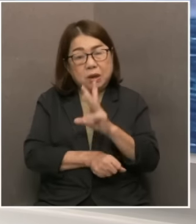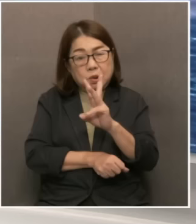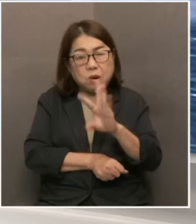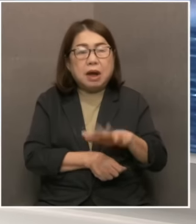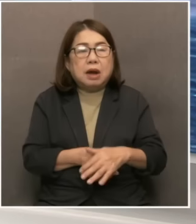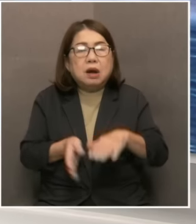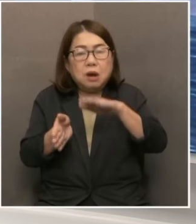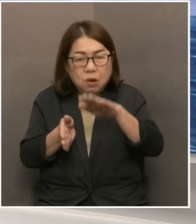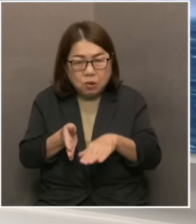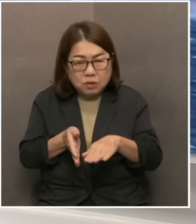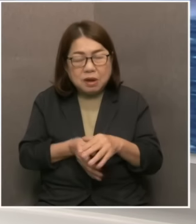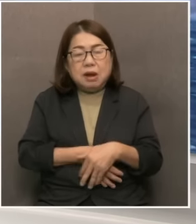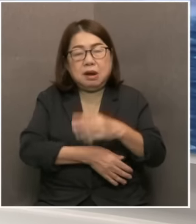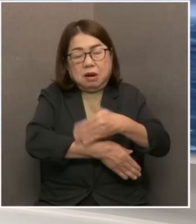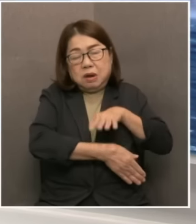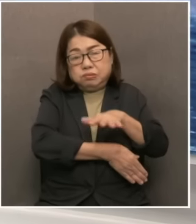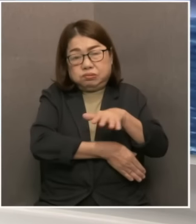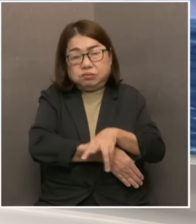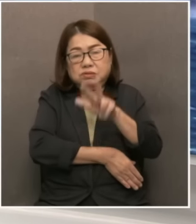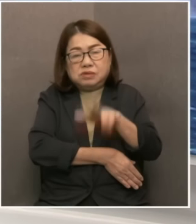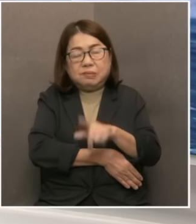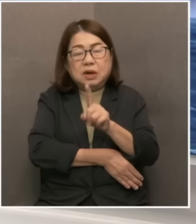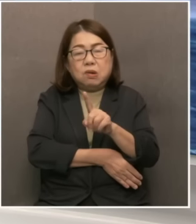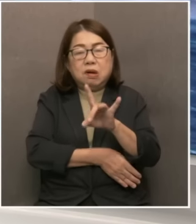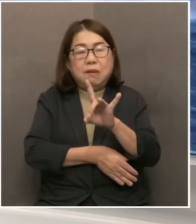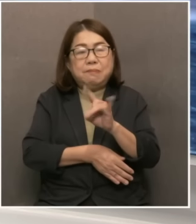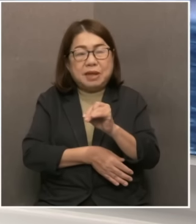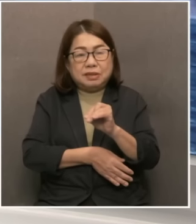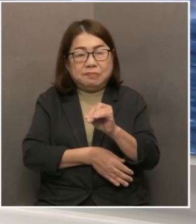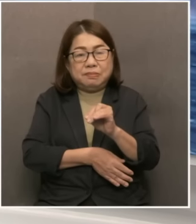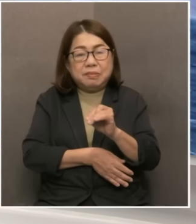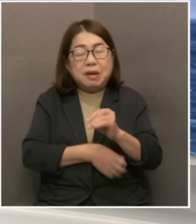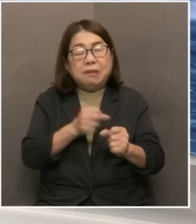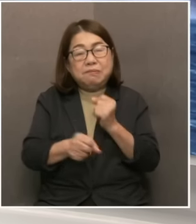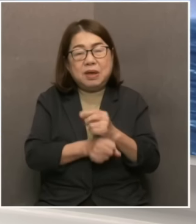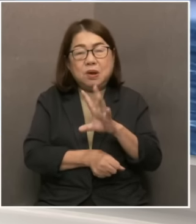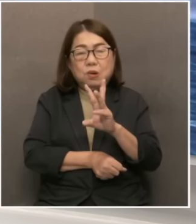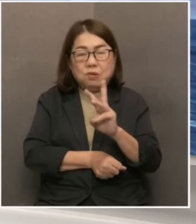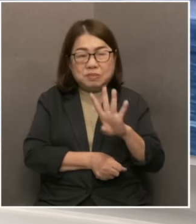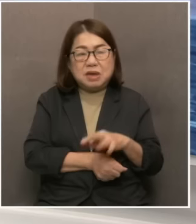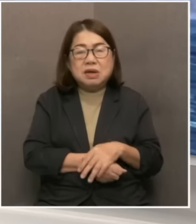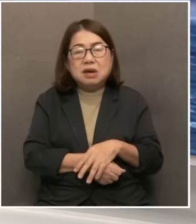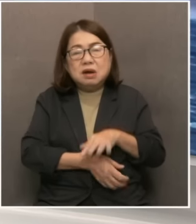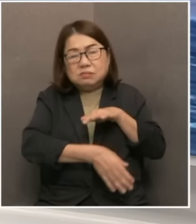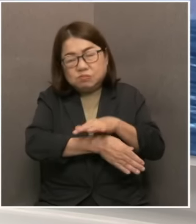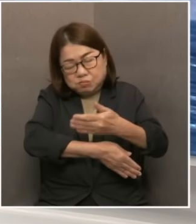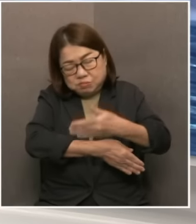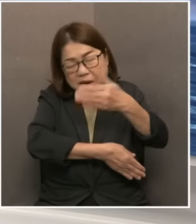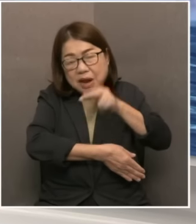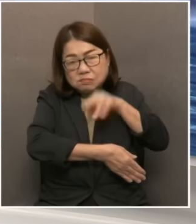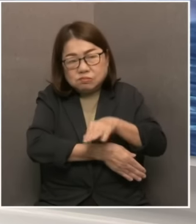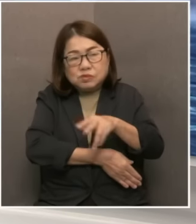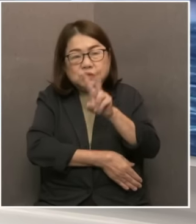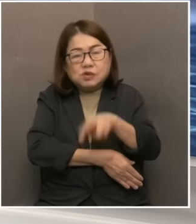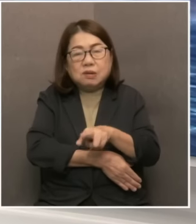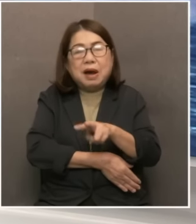น้อยลงมานะคะอยู่ที่ 3180ลูกบาเมตต่อวินาทีและปี 64 2801ลูกบาเมต่อวินาทีนะ